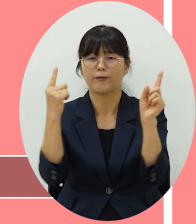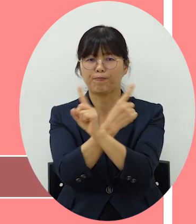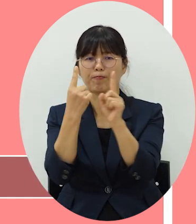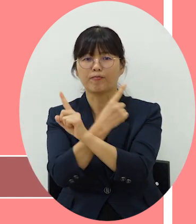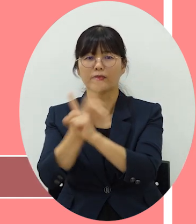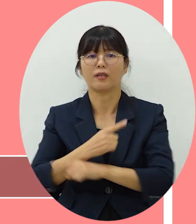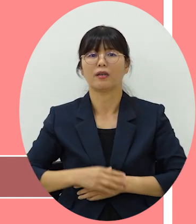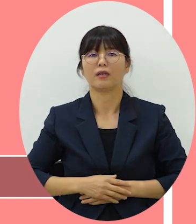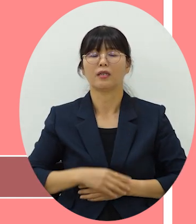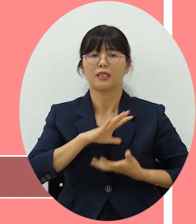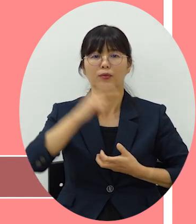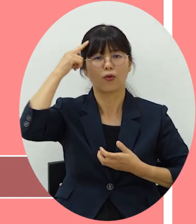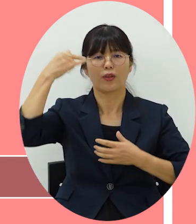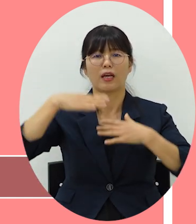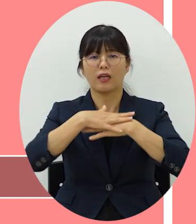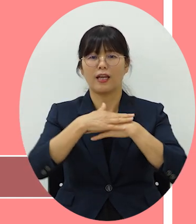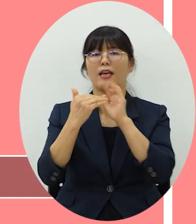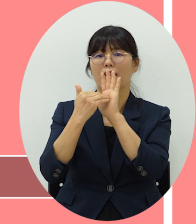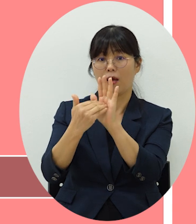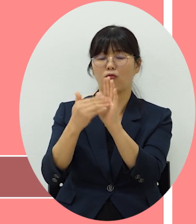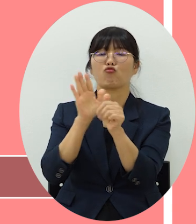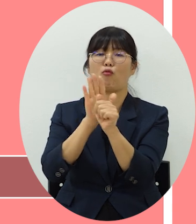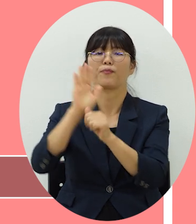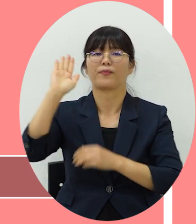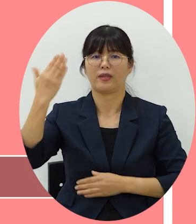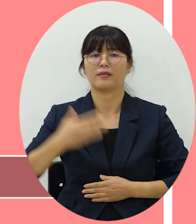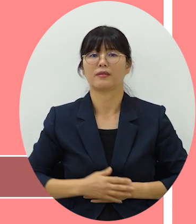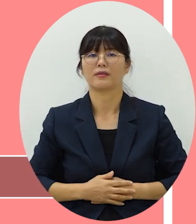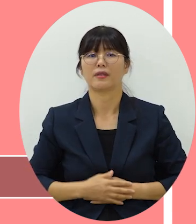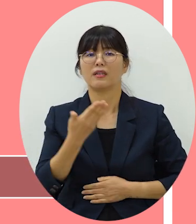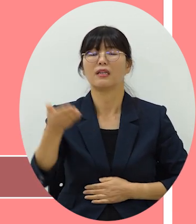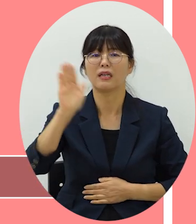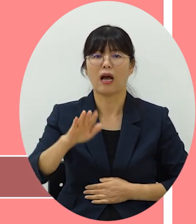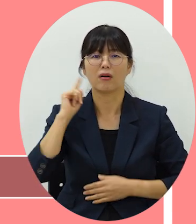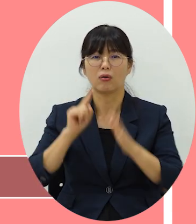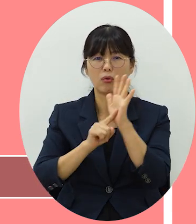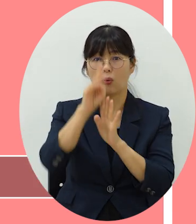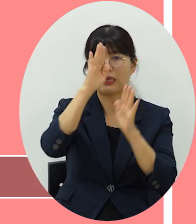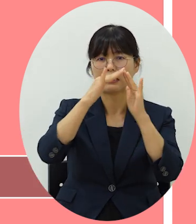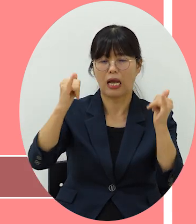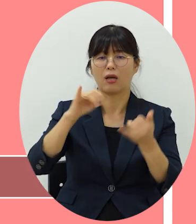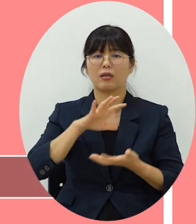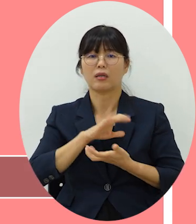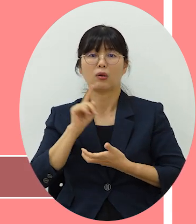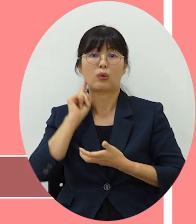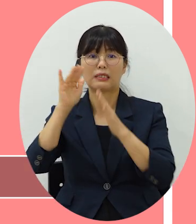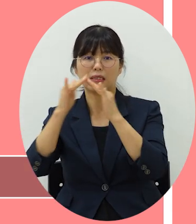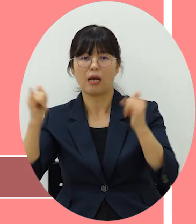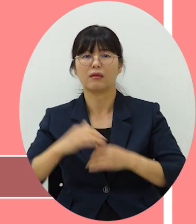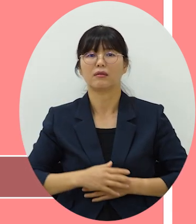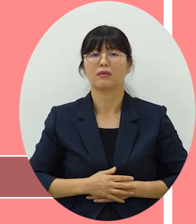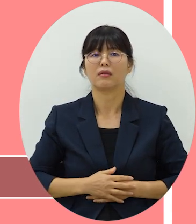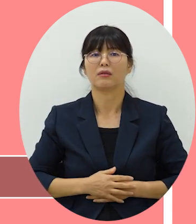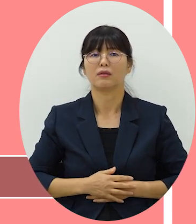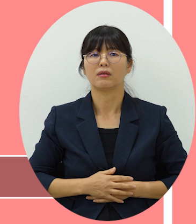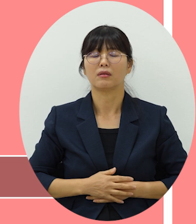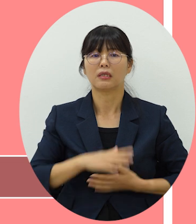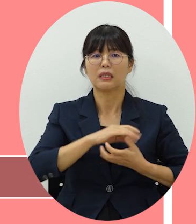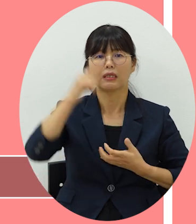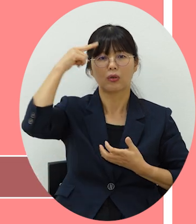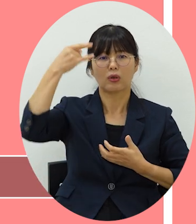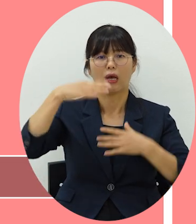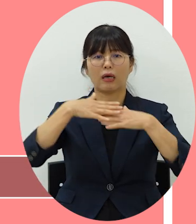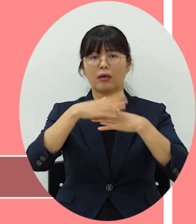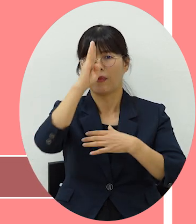개선하여 심뇌혈관 질환 예방에 도움이 됩니다. 그러나 고혈압 환자나 심장질환 환자,